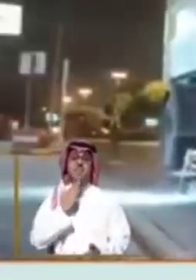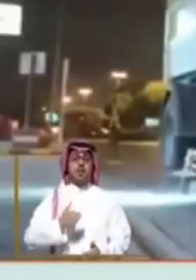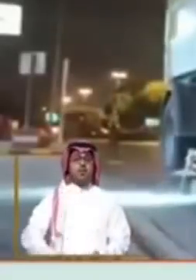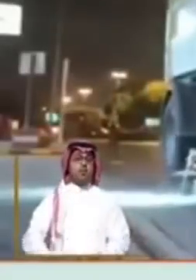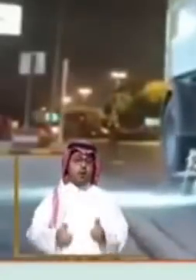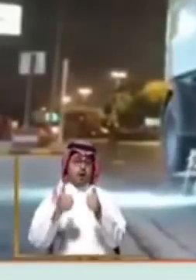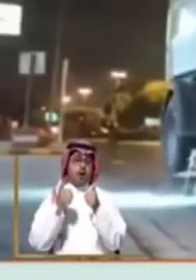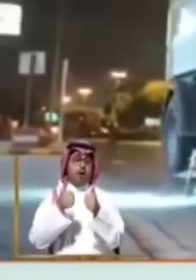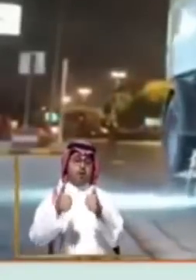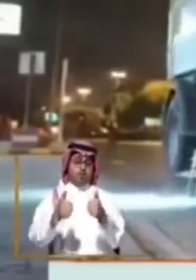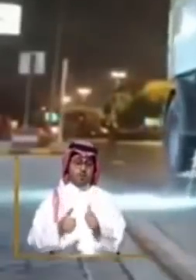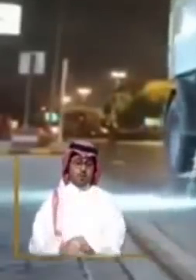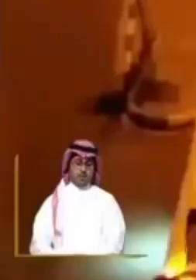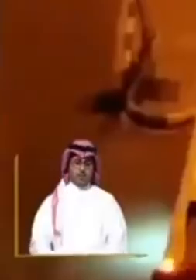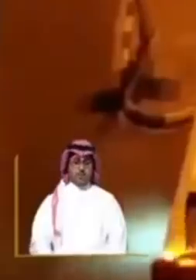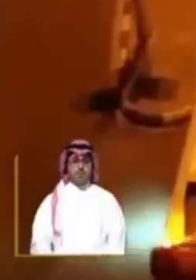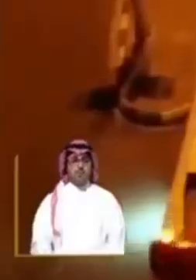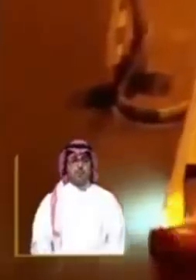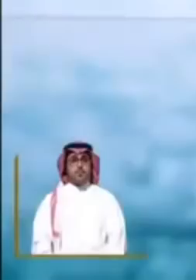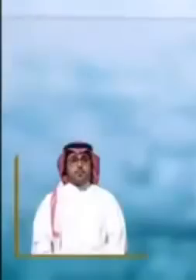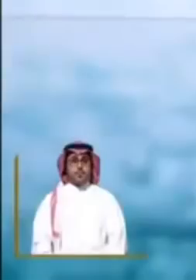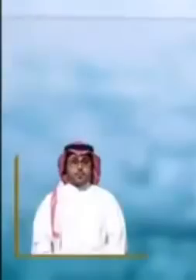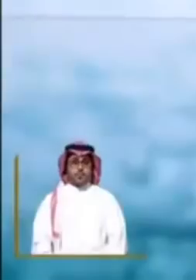لمكافحة فيروس كورونا.